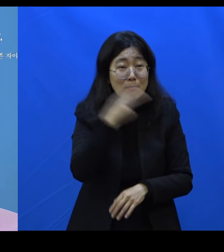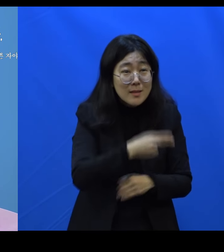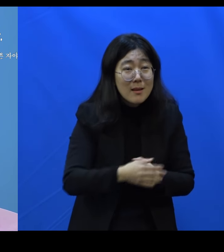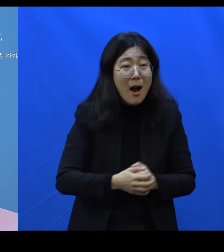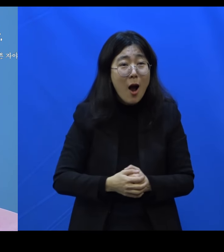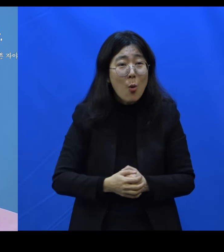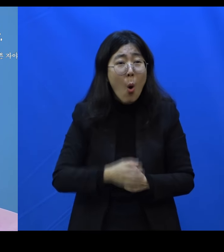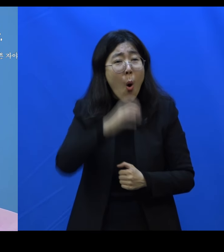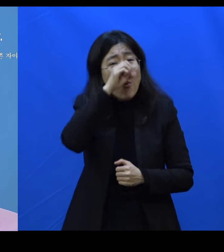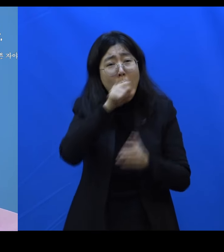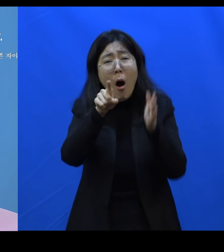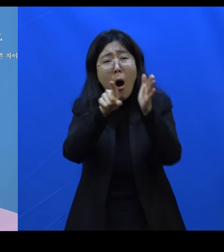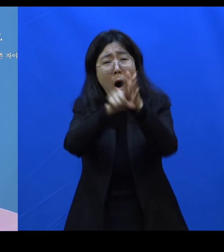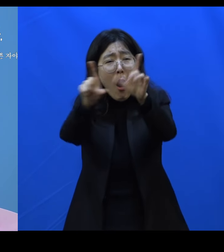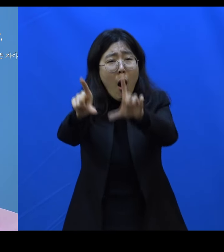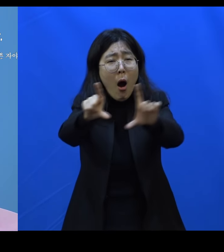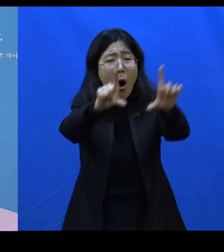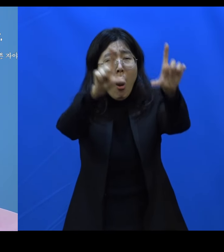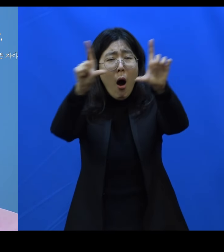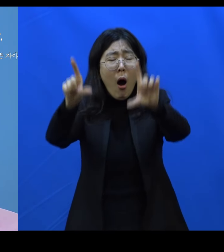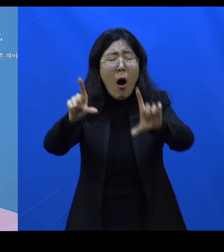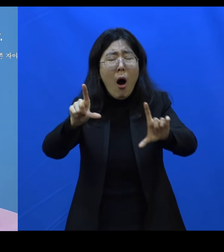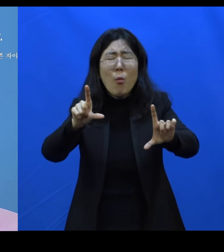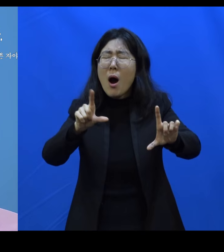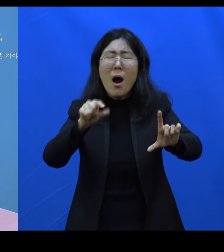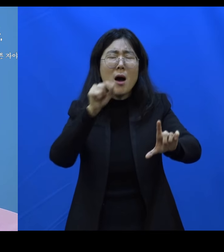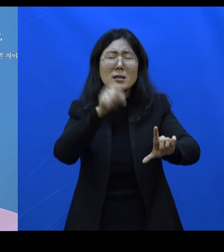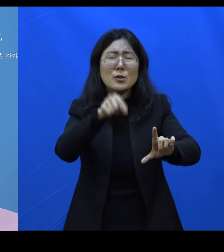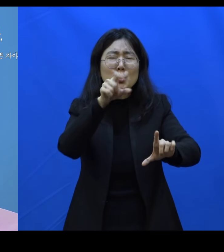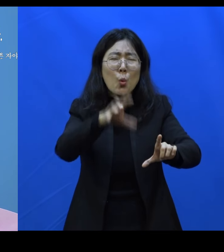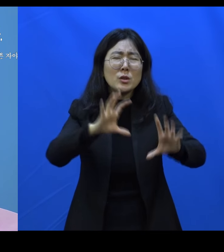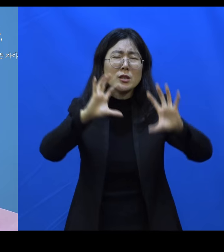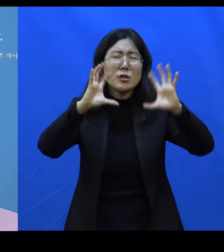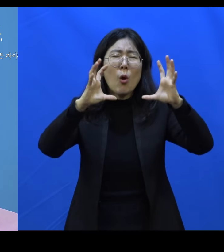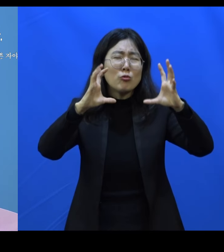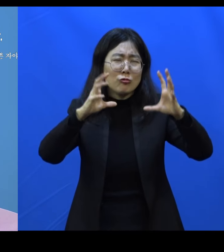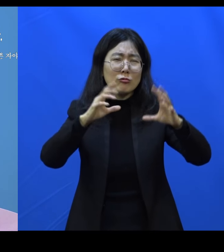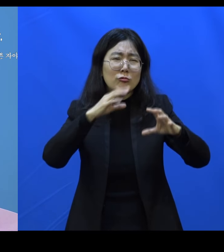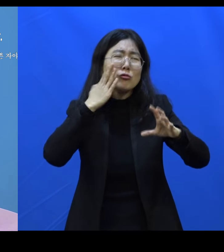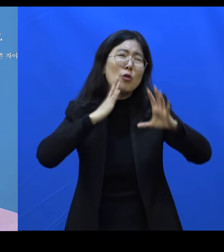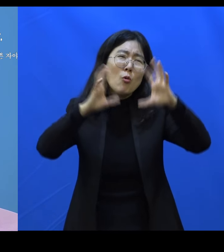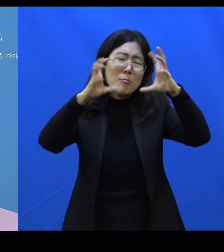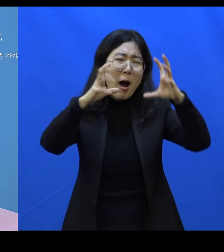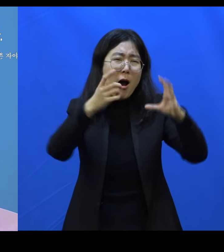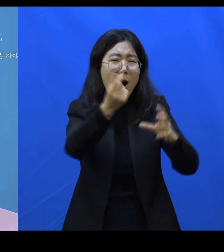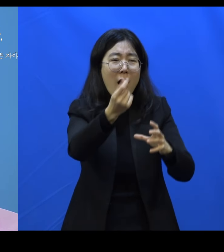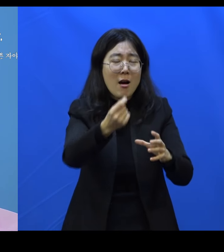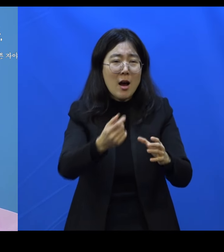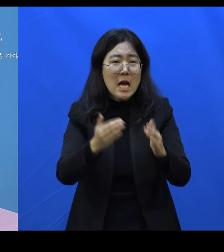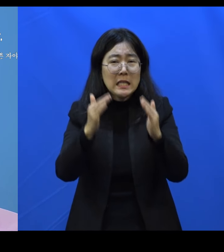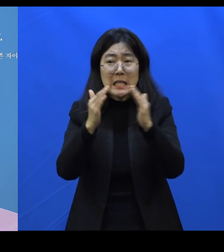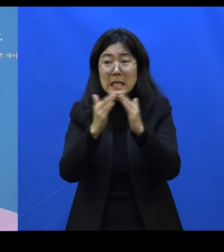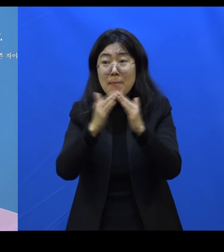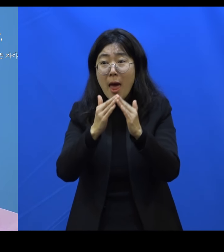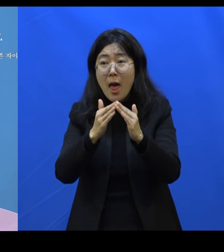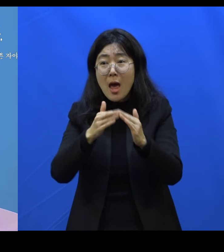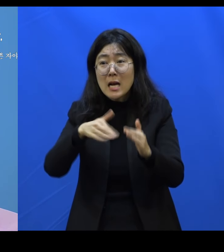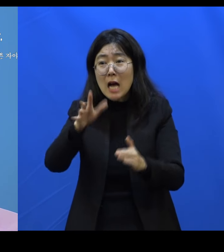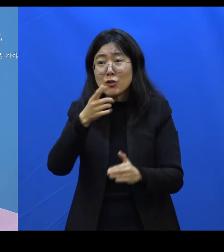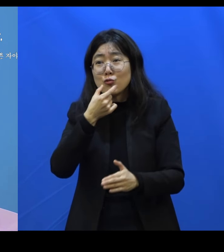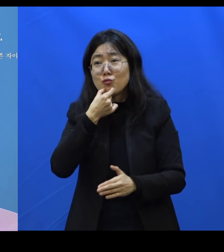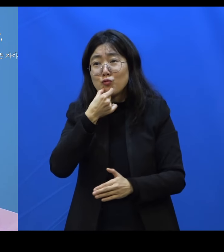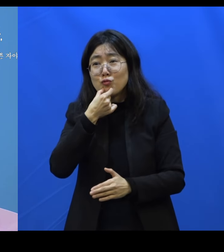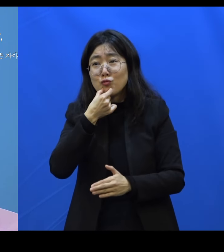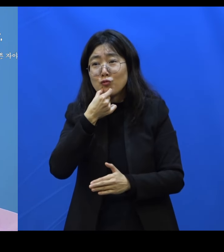하니까 거기가 막 그냥 천국 같은 거예요. 너무 좋은 거. 세상으로 내려가고 싶지가 않아.